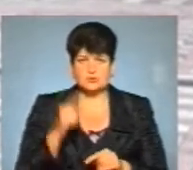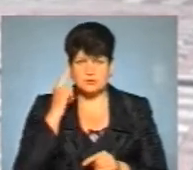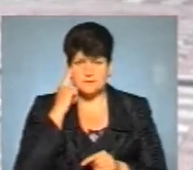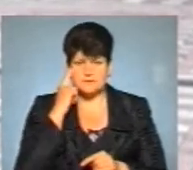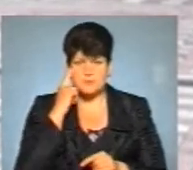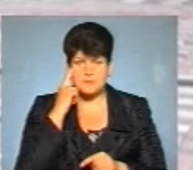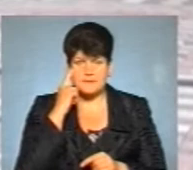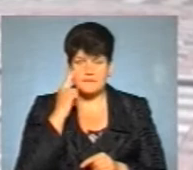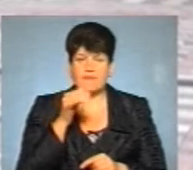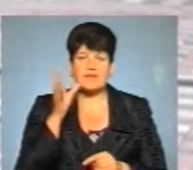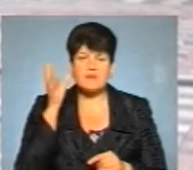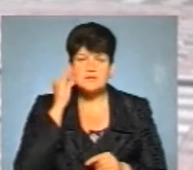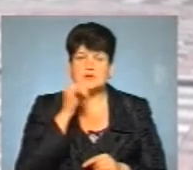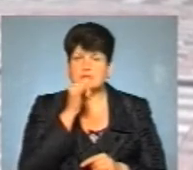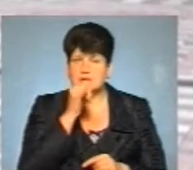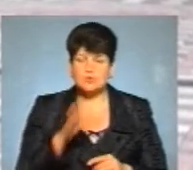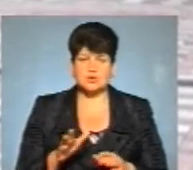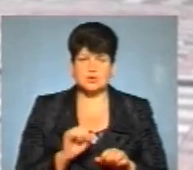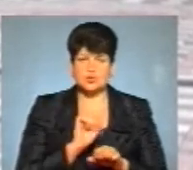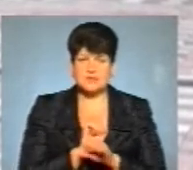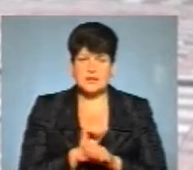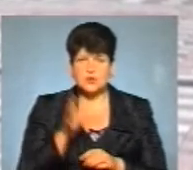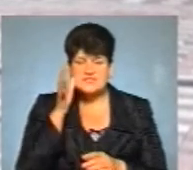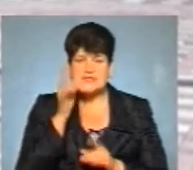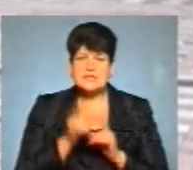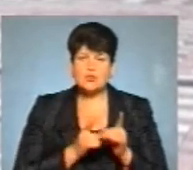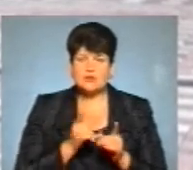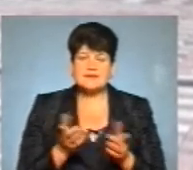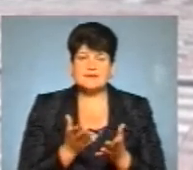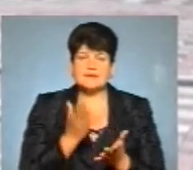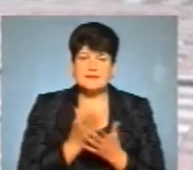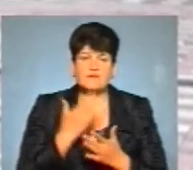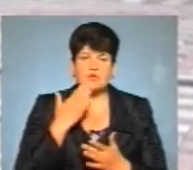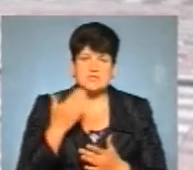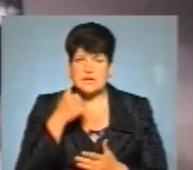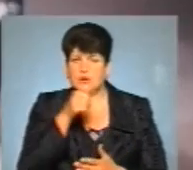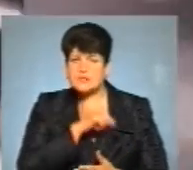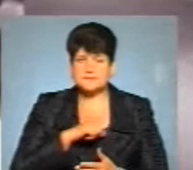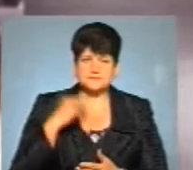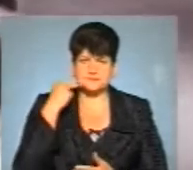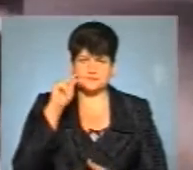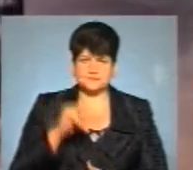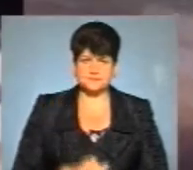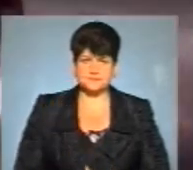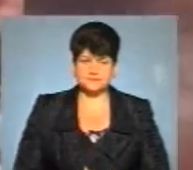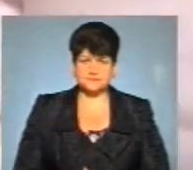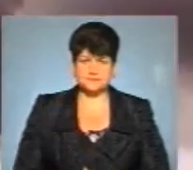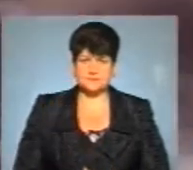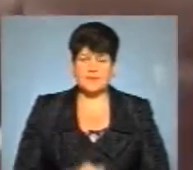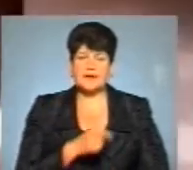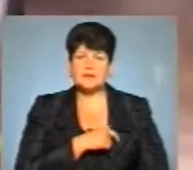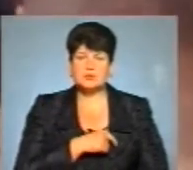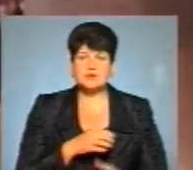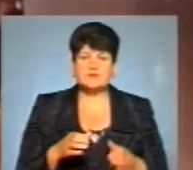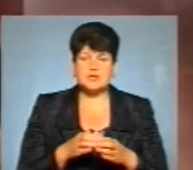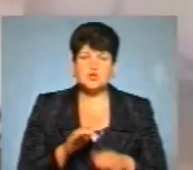що вважаю, не можна зупиняти освітні реформи, які визнано за останні роки одним із найкращих. Депутат від фракції